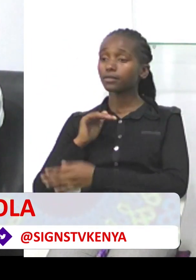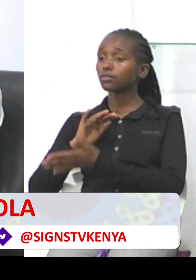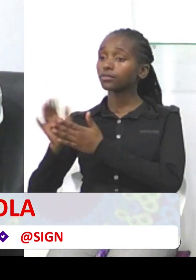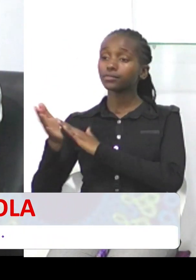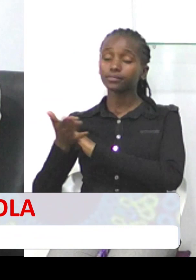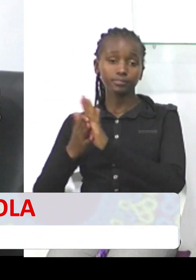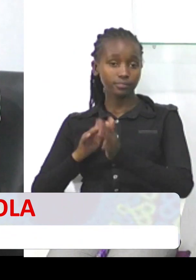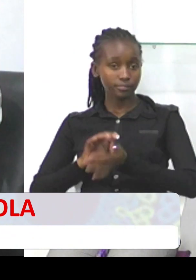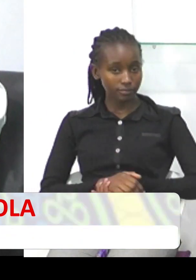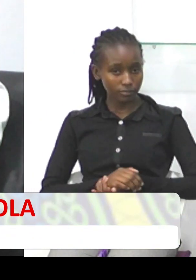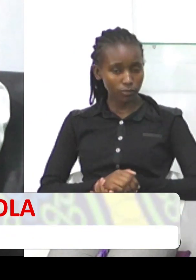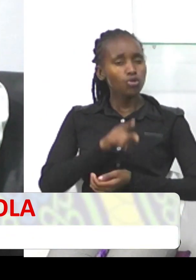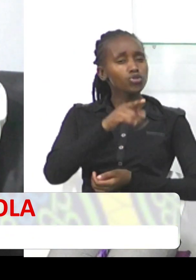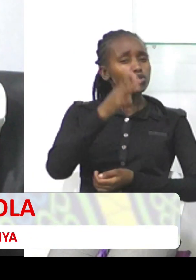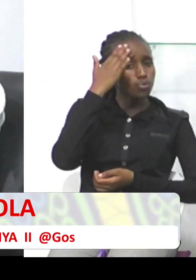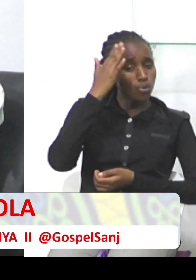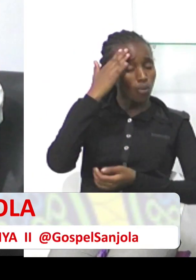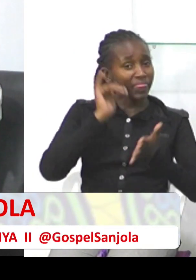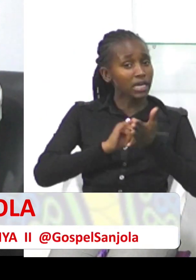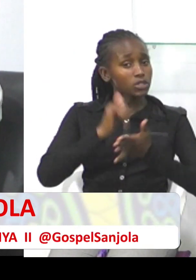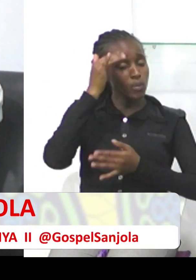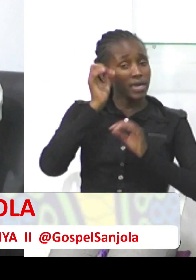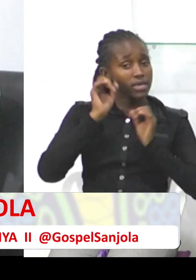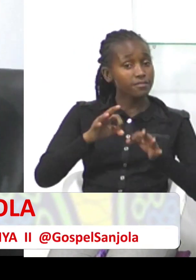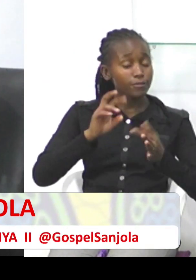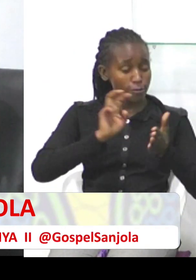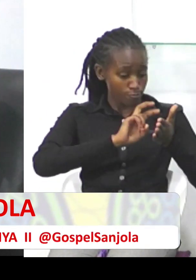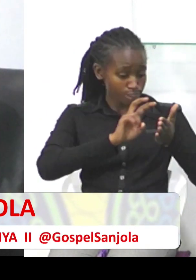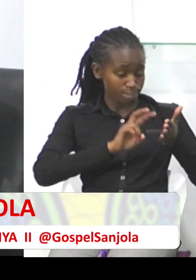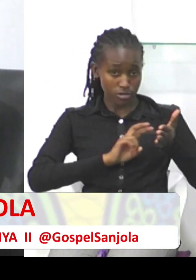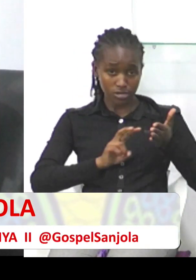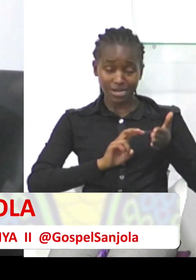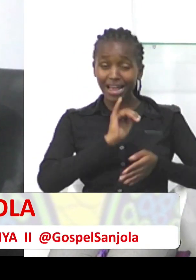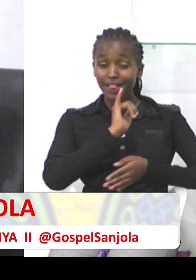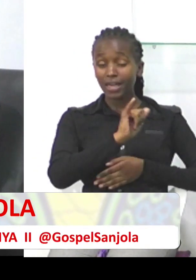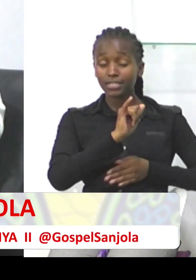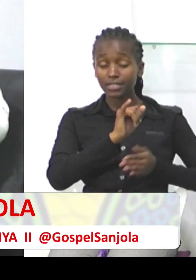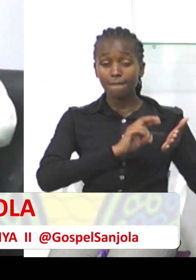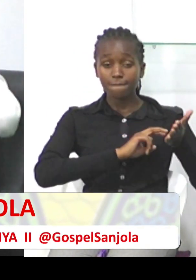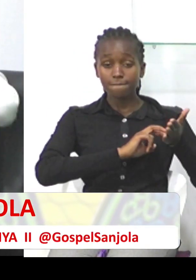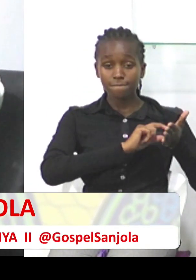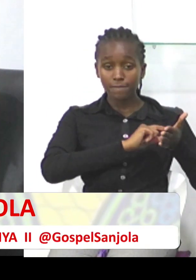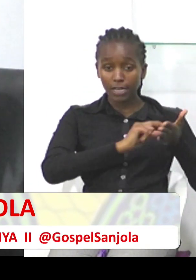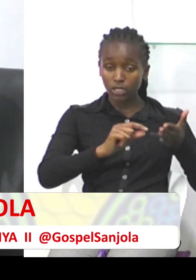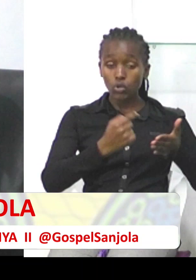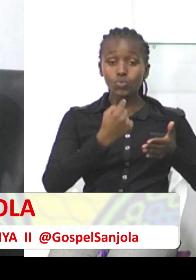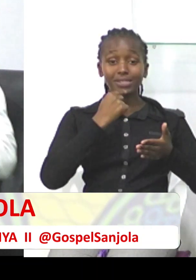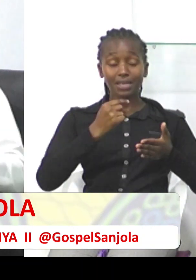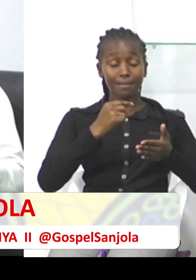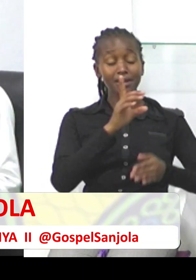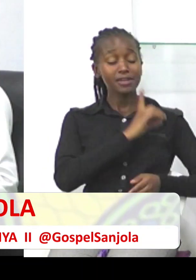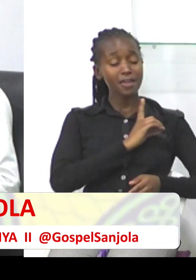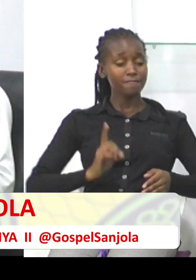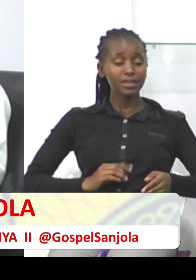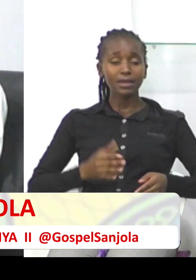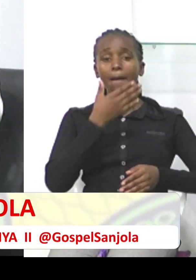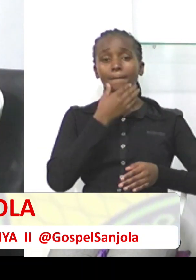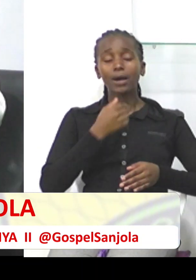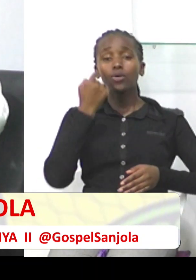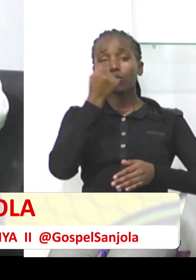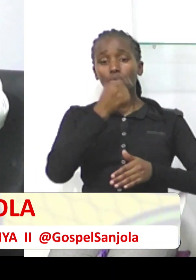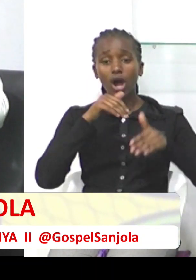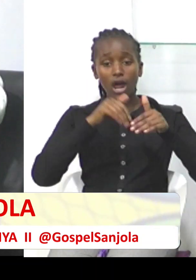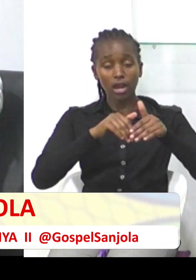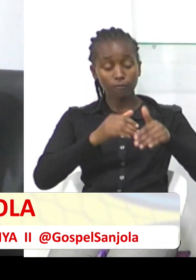Ndio maana ukisoma hiyo scripture inamaliza inasema kwamba David is a man after my own heart. Mimi